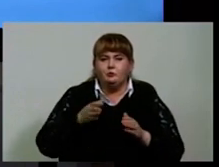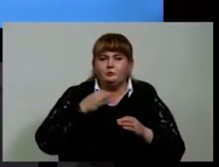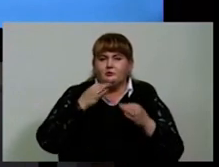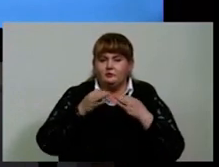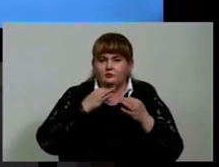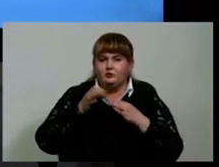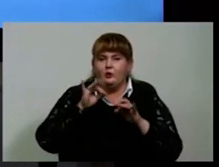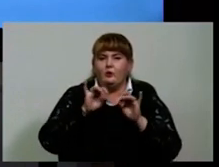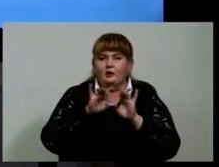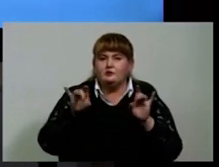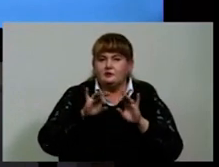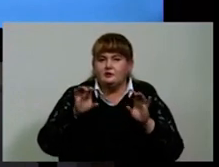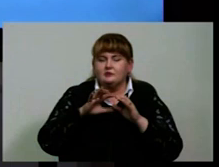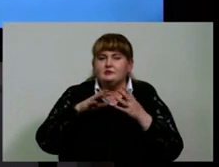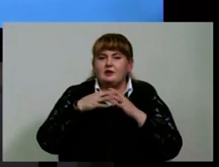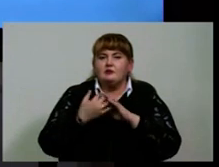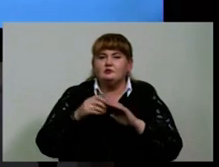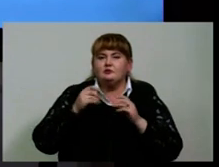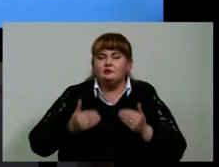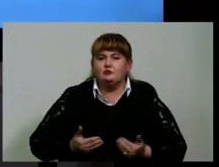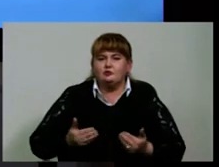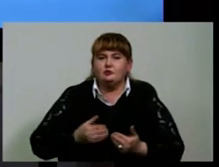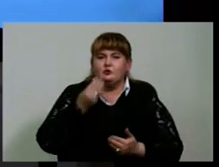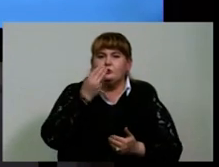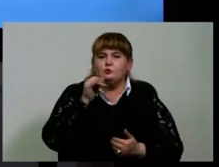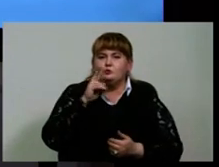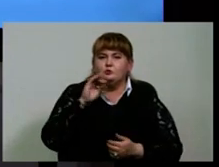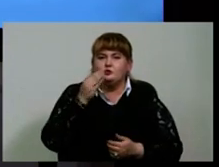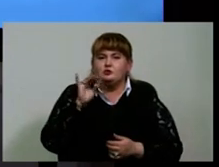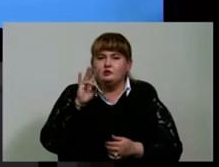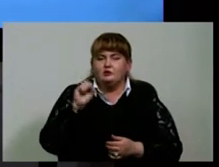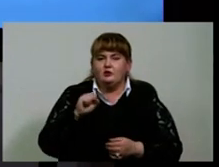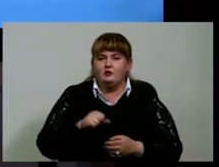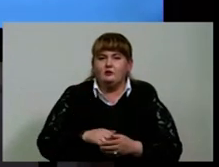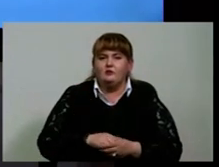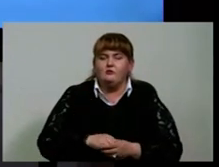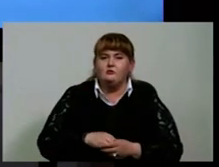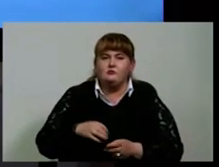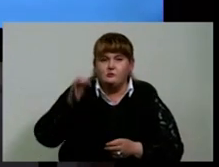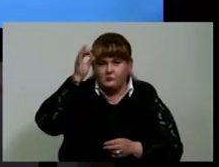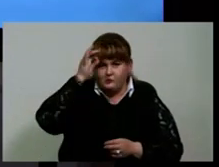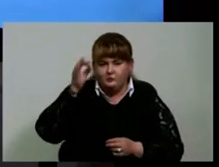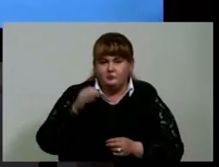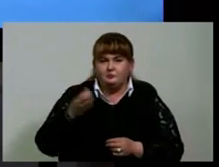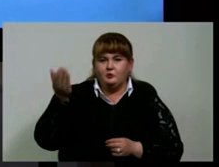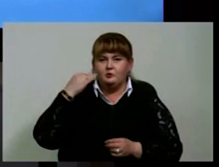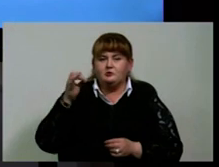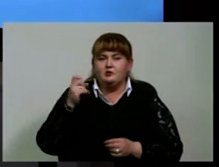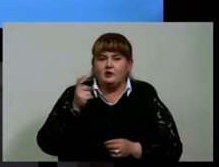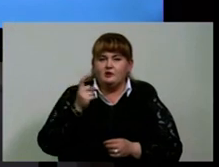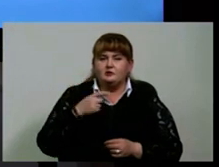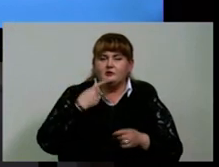говорить о рассказе «Сельские жители» Шукшина. Вспомнили? Мы в прошлый раз с